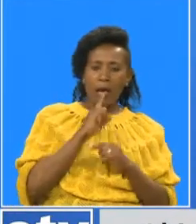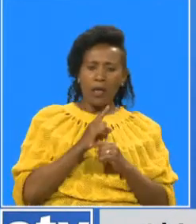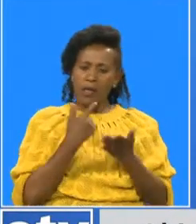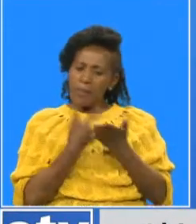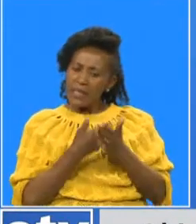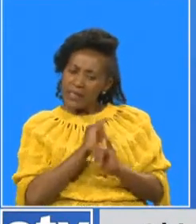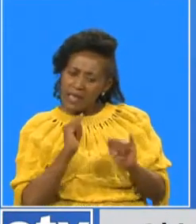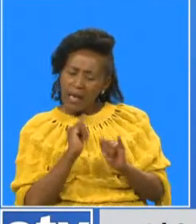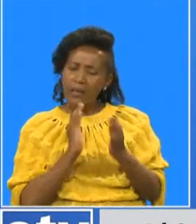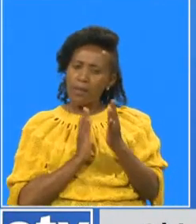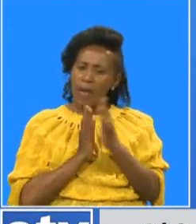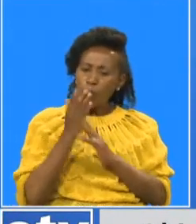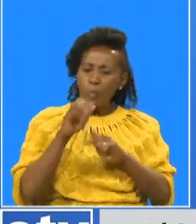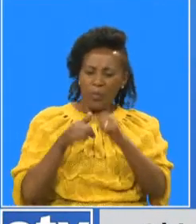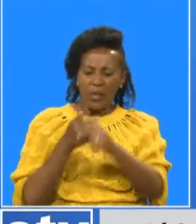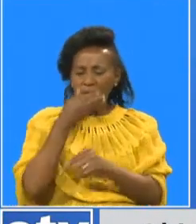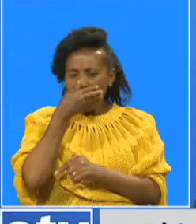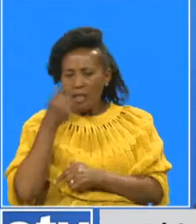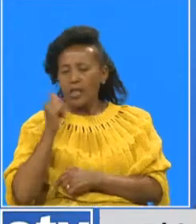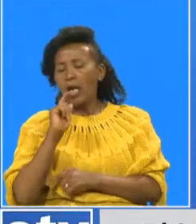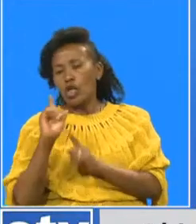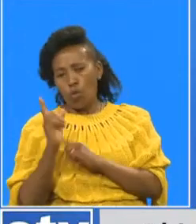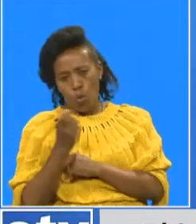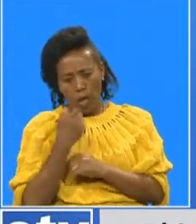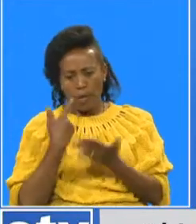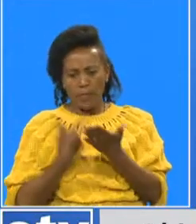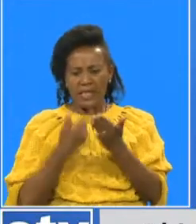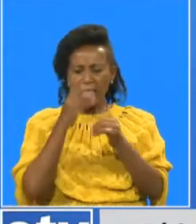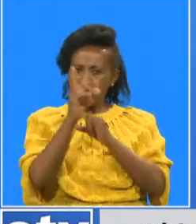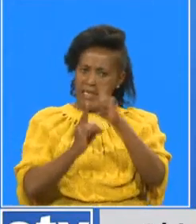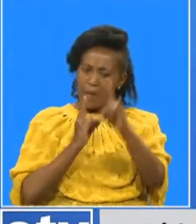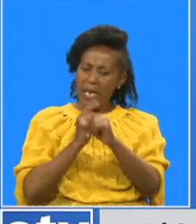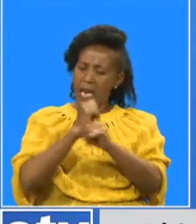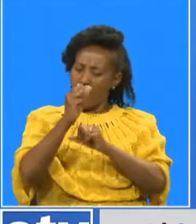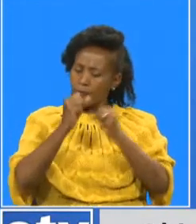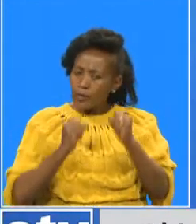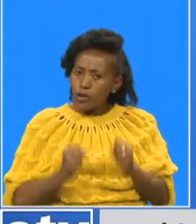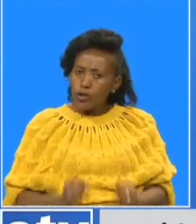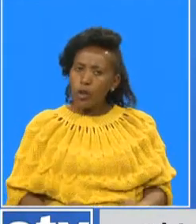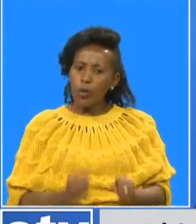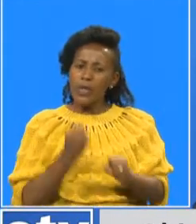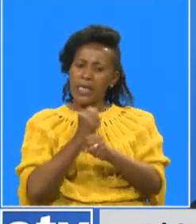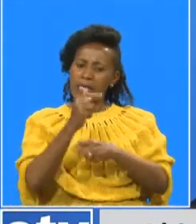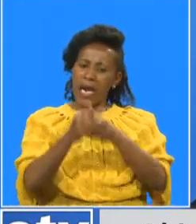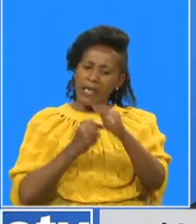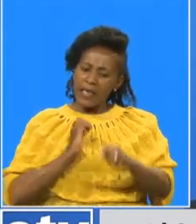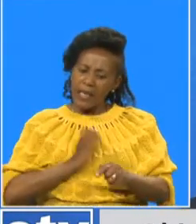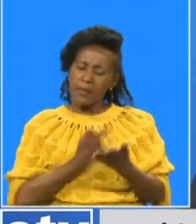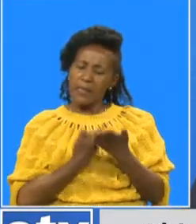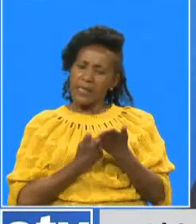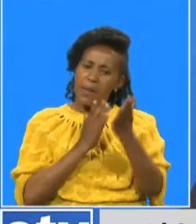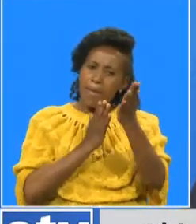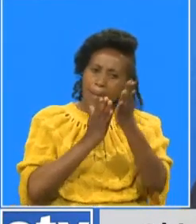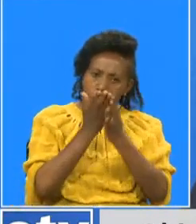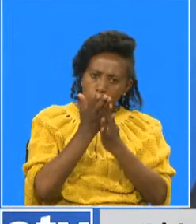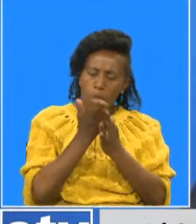በእንደዚህ አይነት መልኩ ብንሄድ የተሻለ እንሆናለን። በዚህ ዘመን ልናልፍ የምንችለው የስራ ሂደታችን በእንደዚህ አይነት